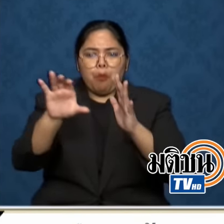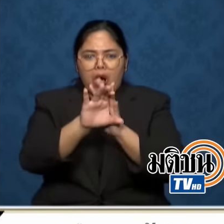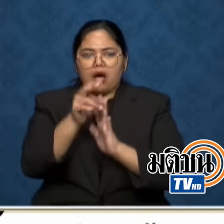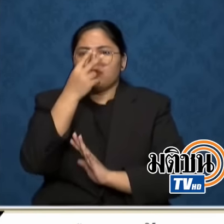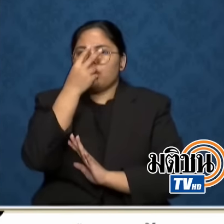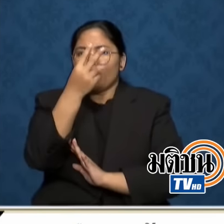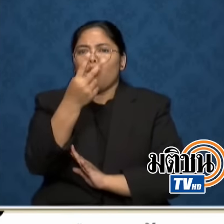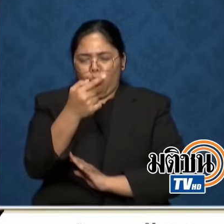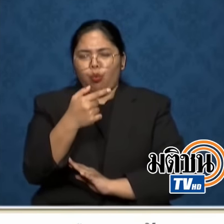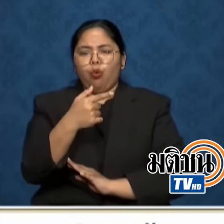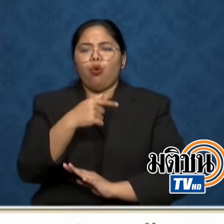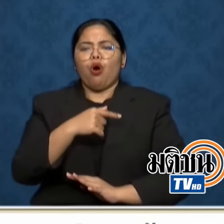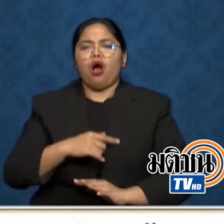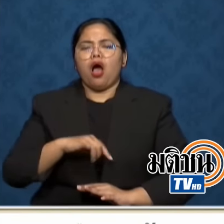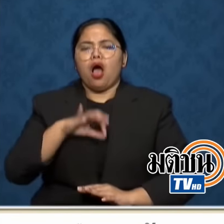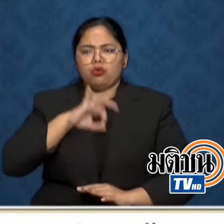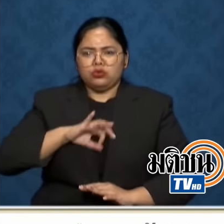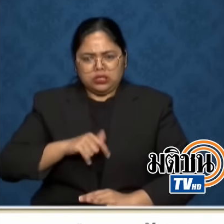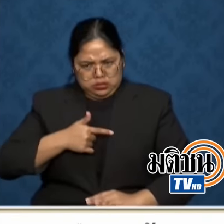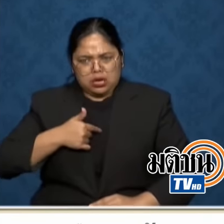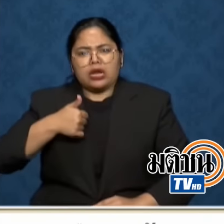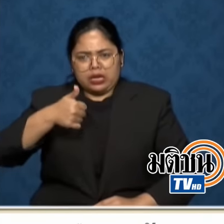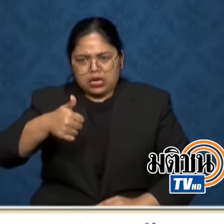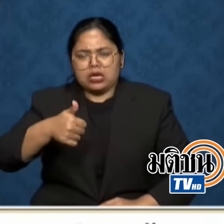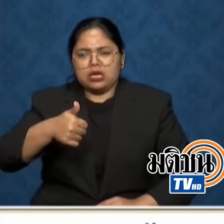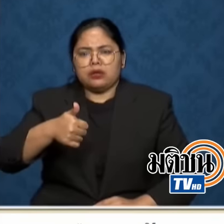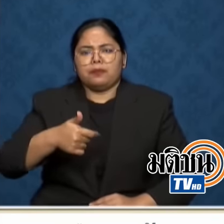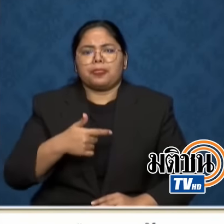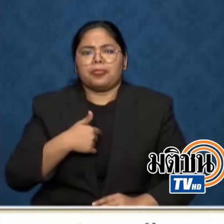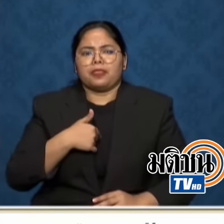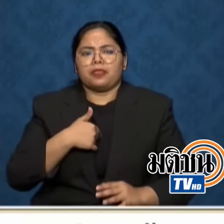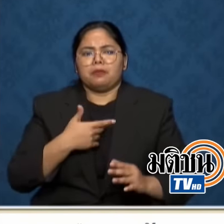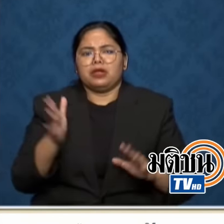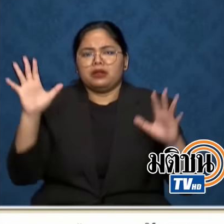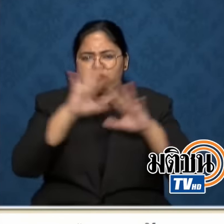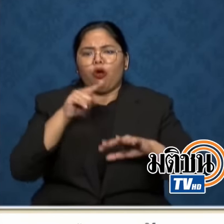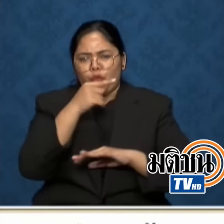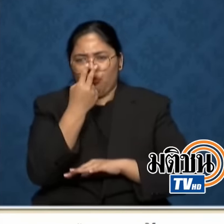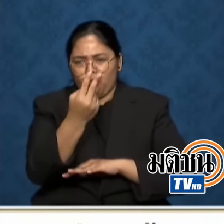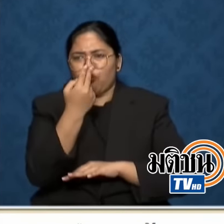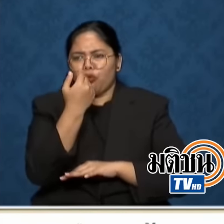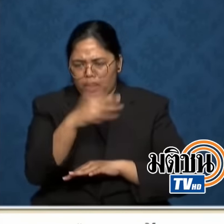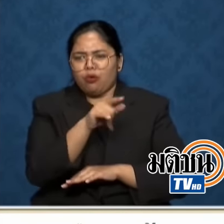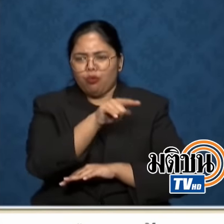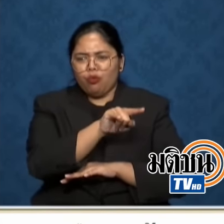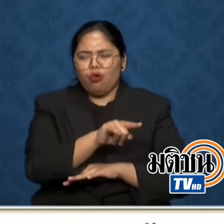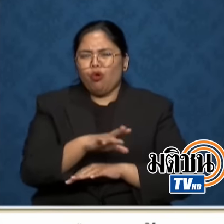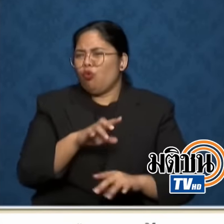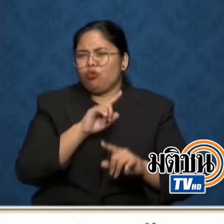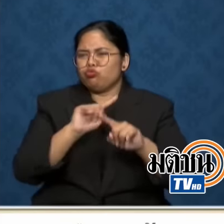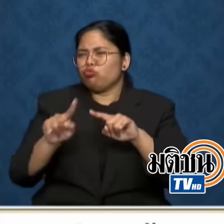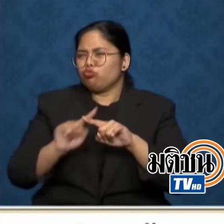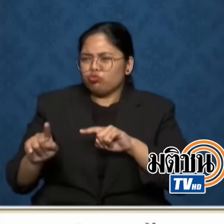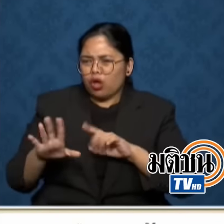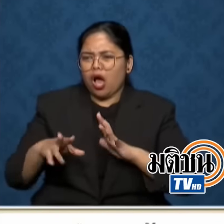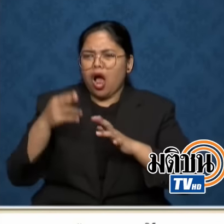เห็นแล้วผมดีใจมากมันควรจะเป็นอย่างนี้ครับ business matching ครับท่านประธานหืม Warner Brother ค่ายหนัง